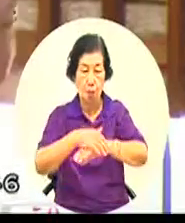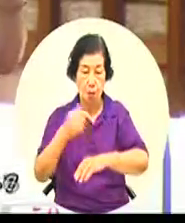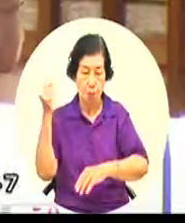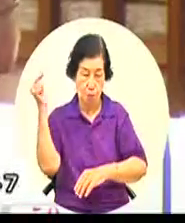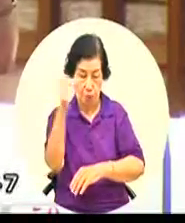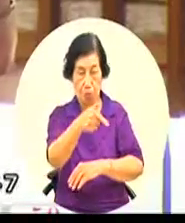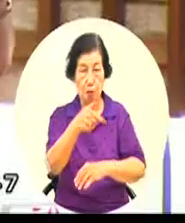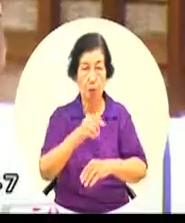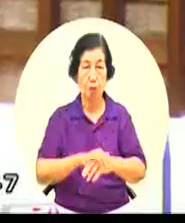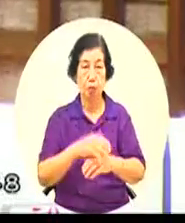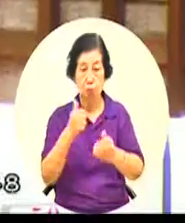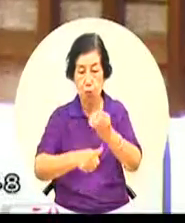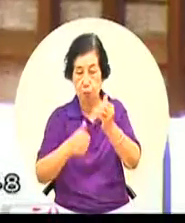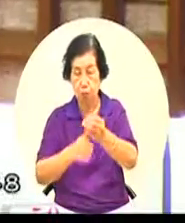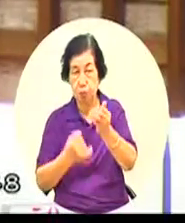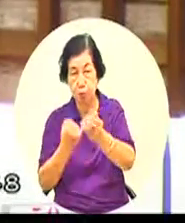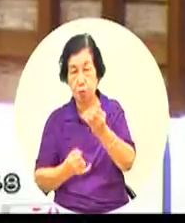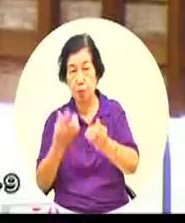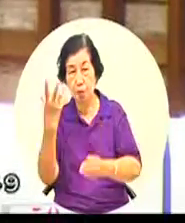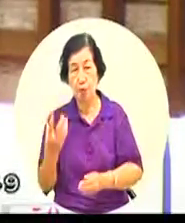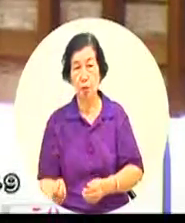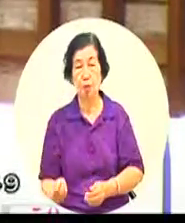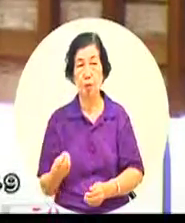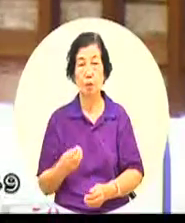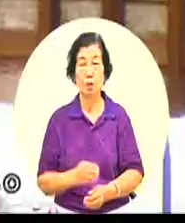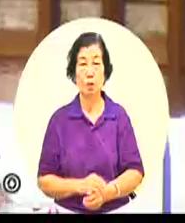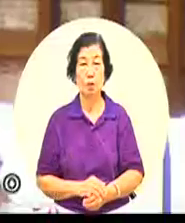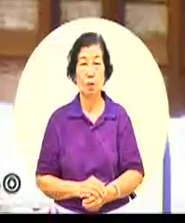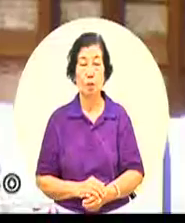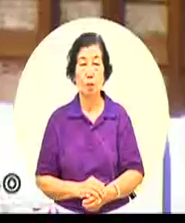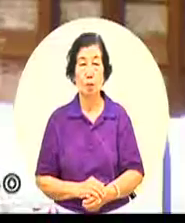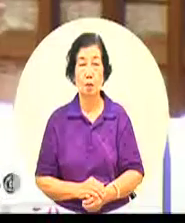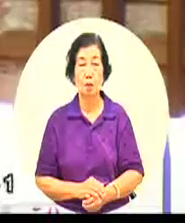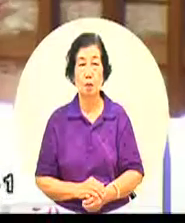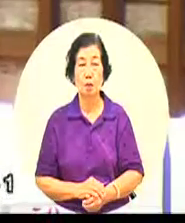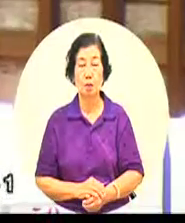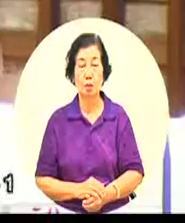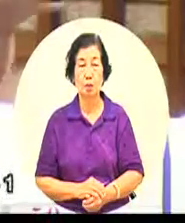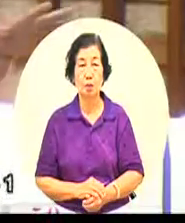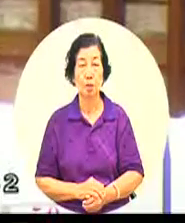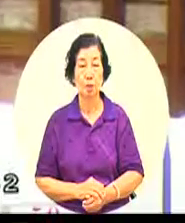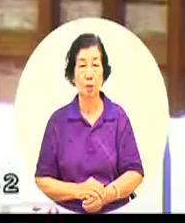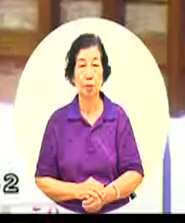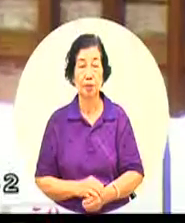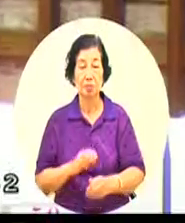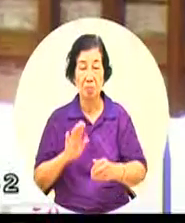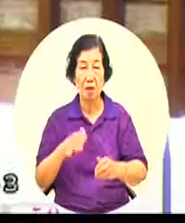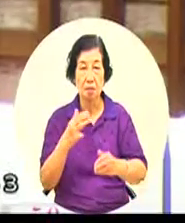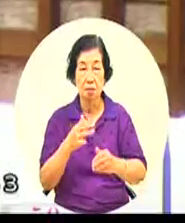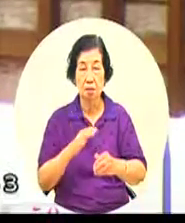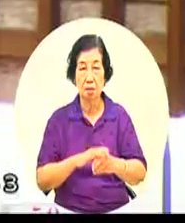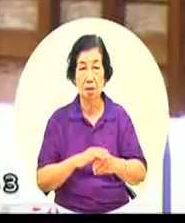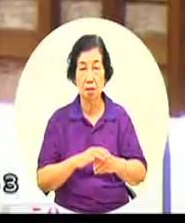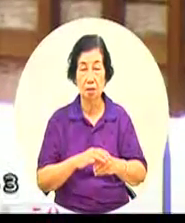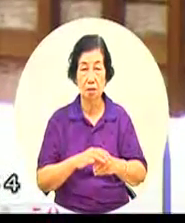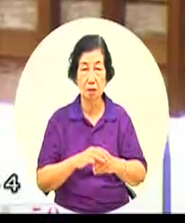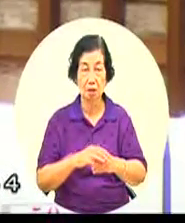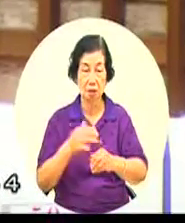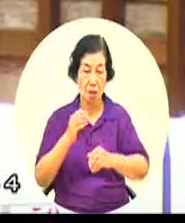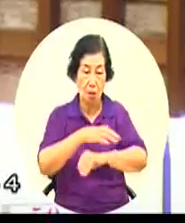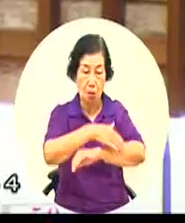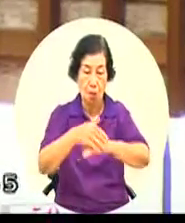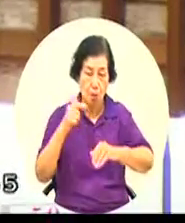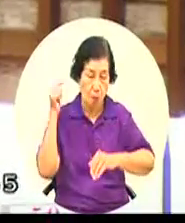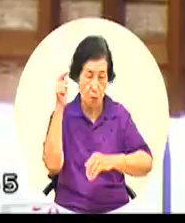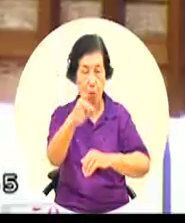在少子化嘛，少子化的话，不行哈，少子化，那么现在很多偏乡的学校哈，学生越来越